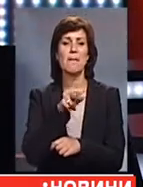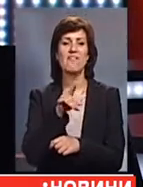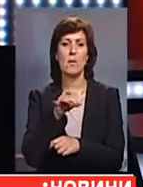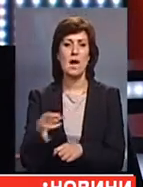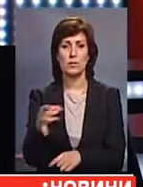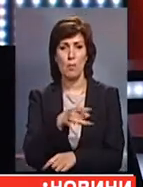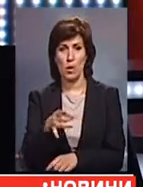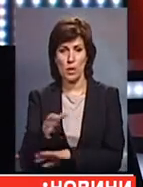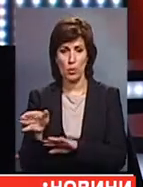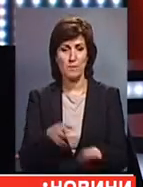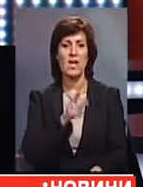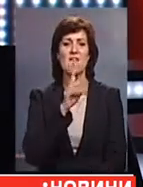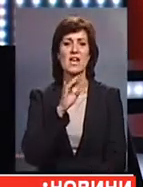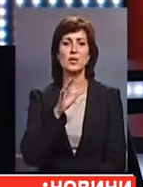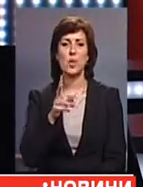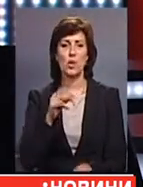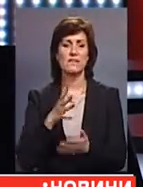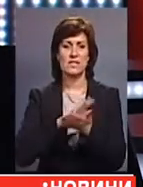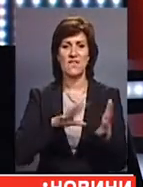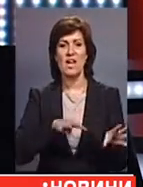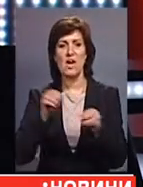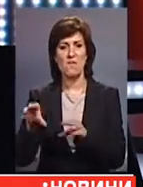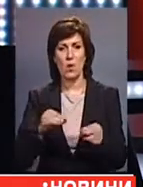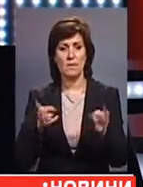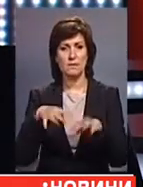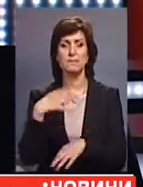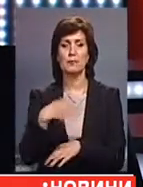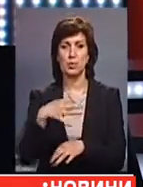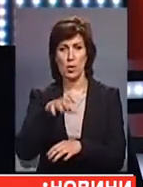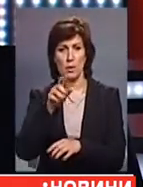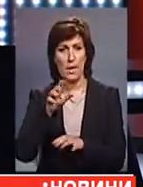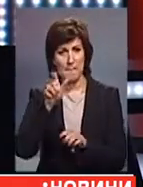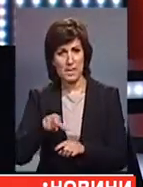Ці місто вже залишили до 40 мешканців, їх також направляють у Курахове.